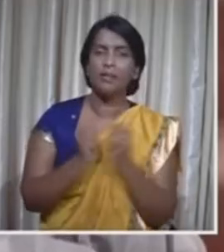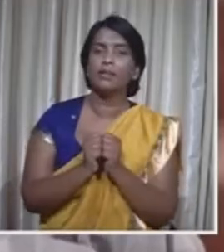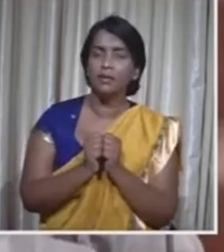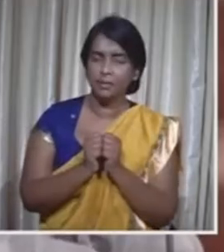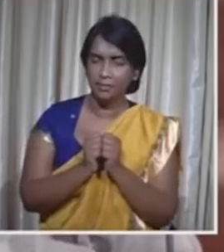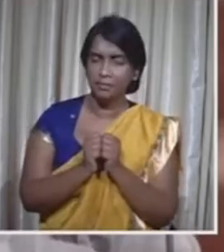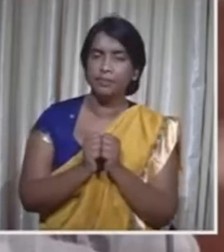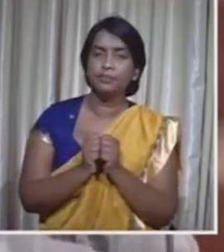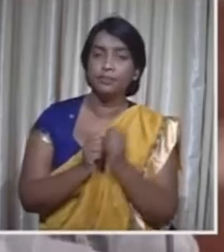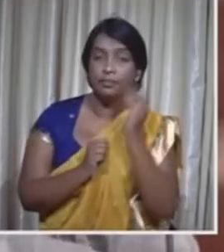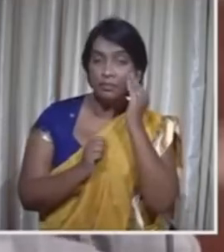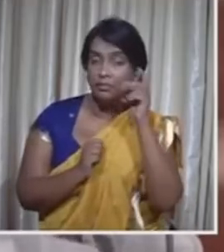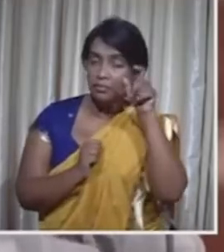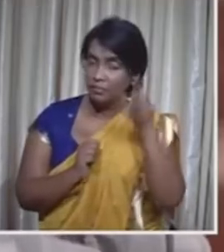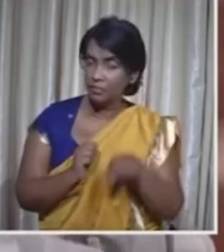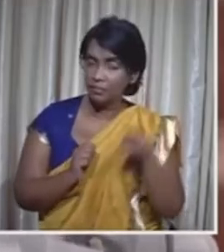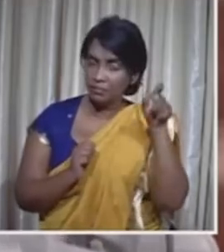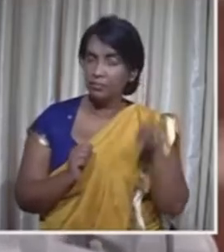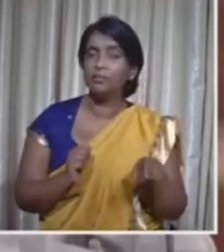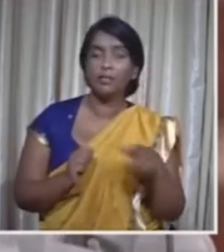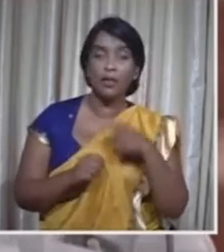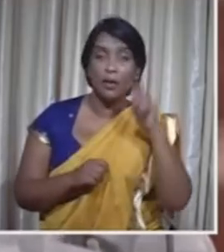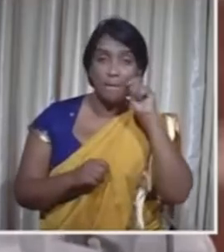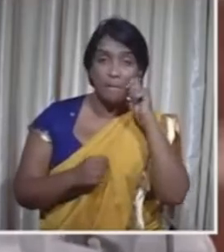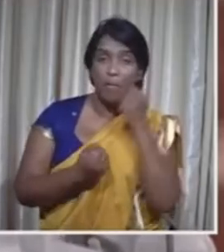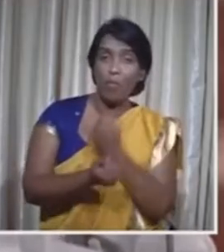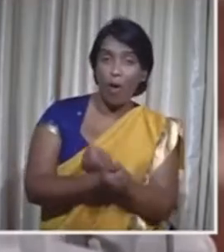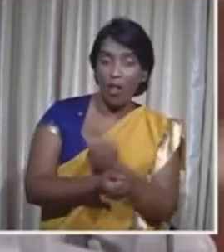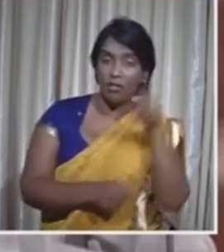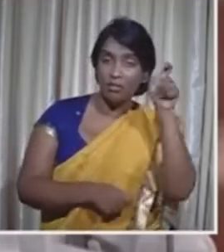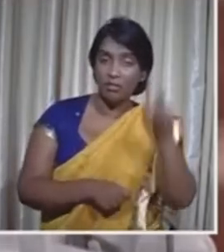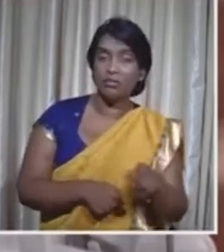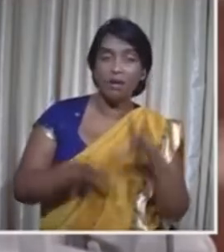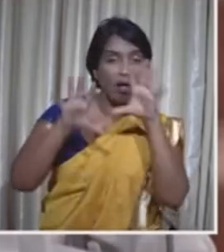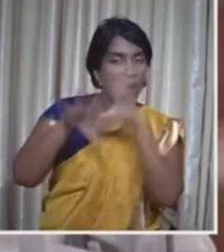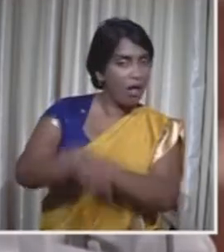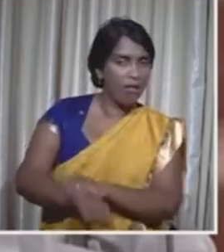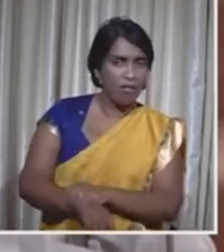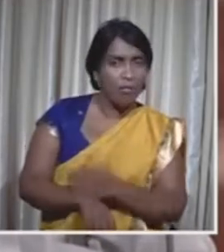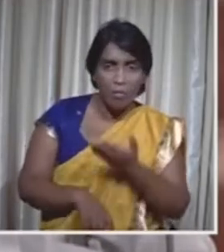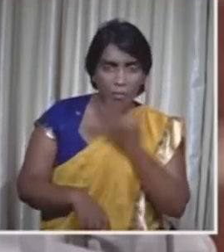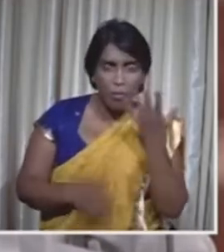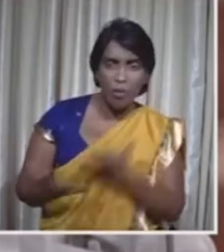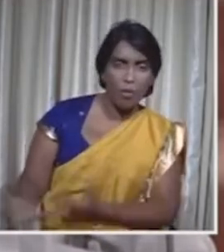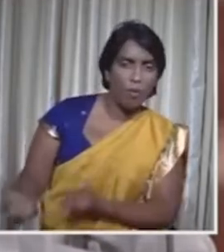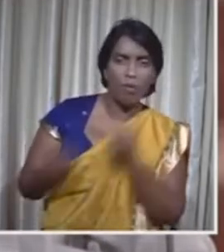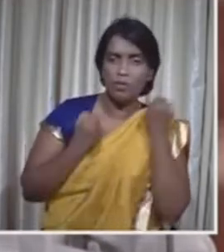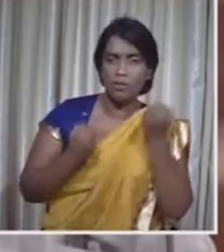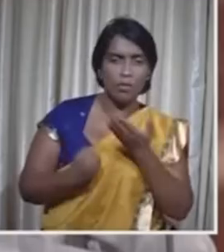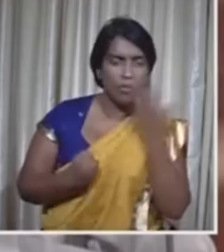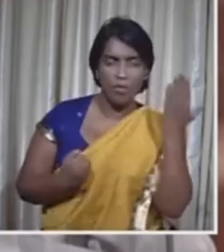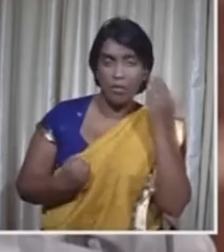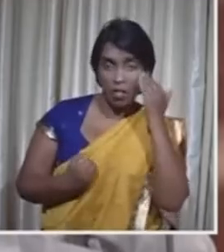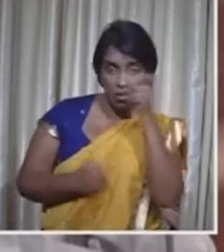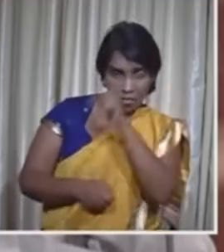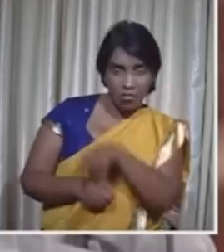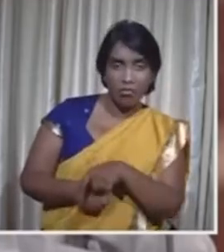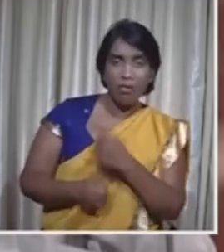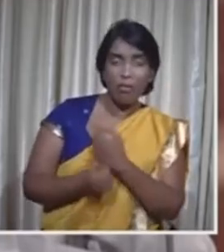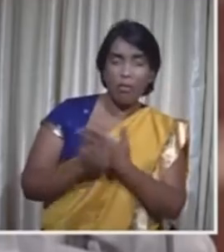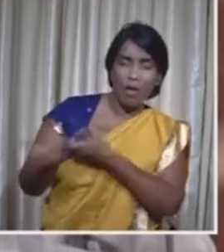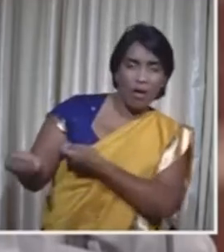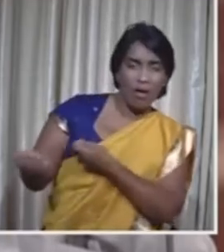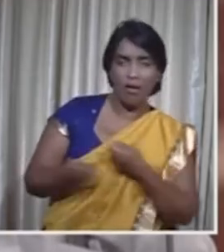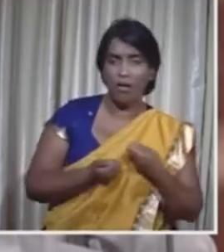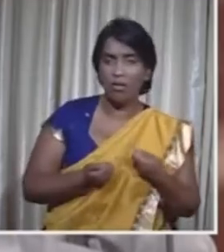பெண்களை ஒரு ஆண் போலீசார் தொட முடியுமா, தூக்க முடியுமா, அவர்களுடைய கை கால்களை பிடித்து இழுக்க முடியுமா, கால்களால்